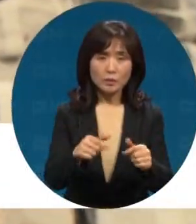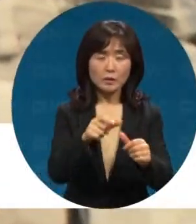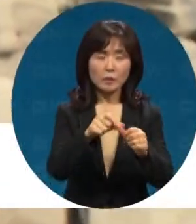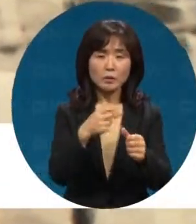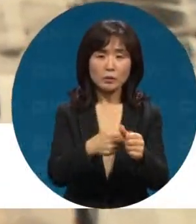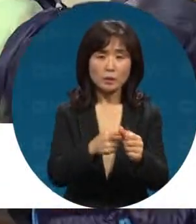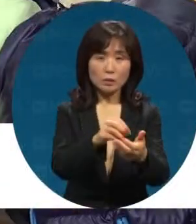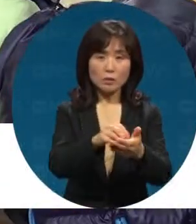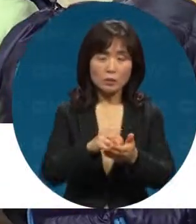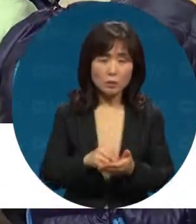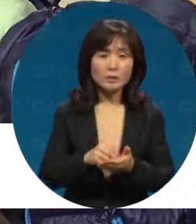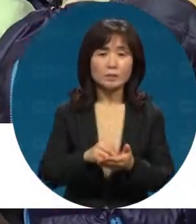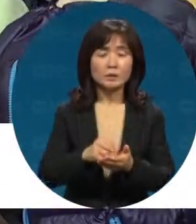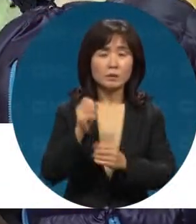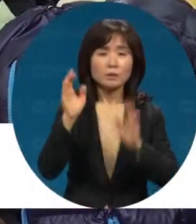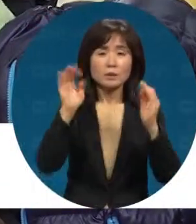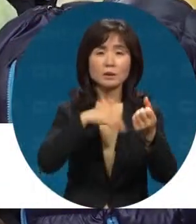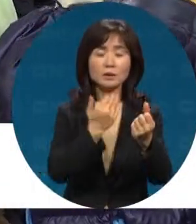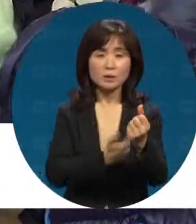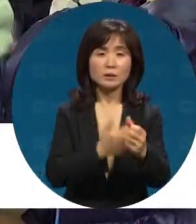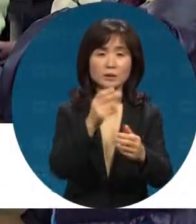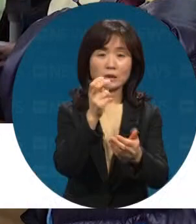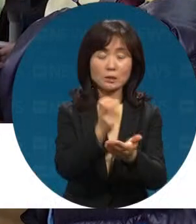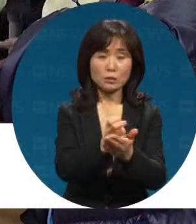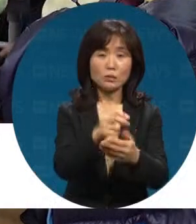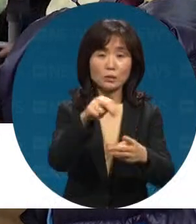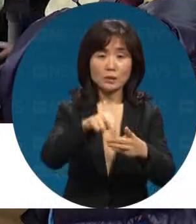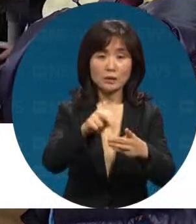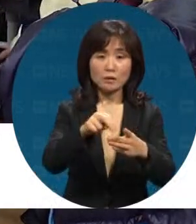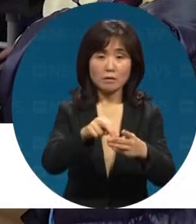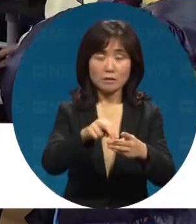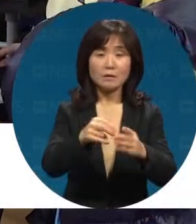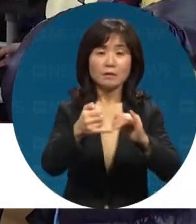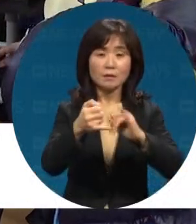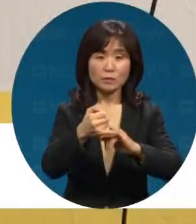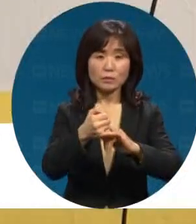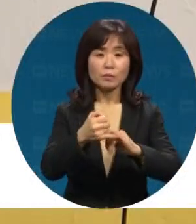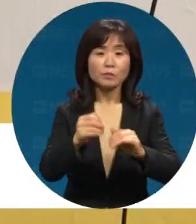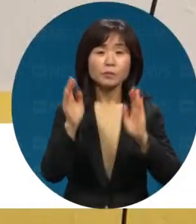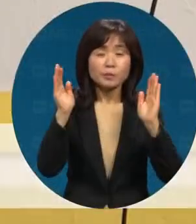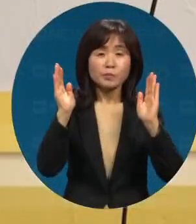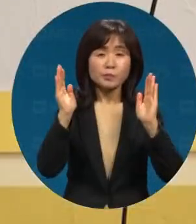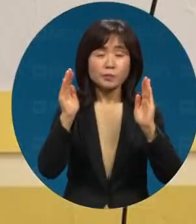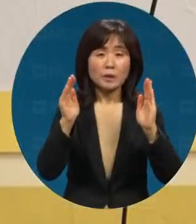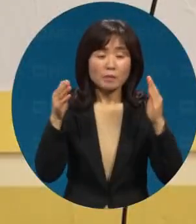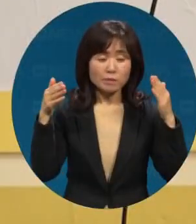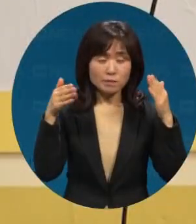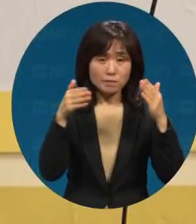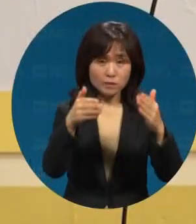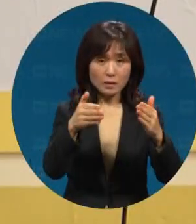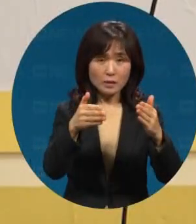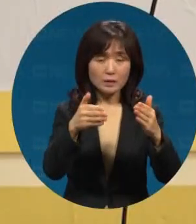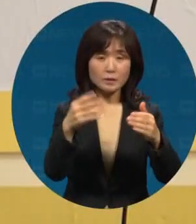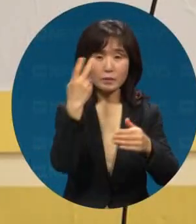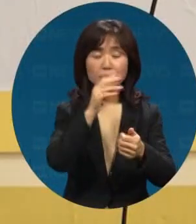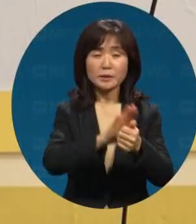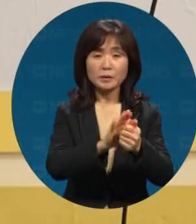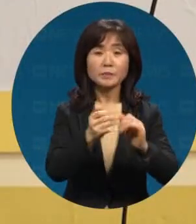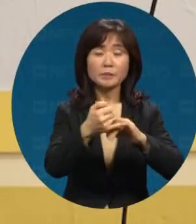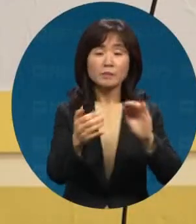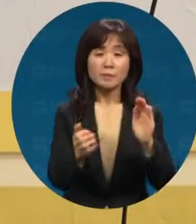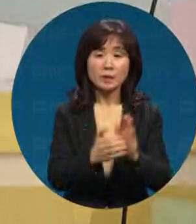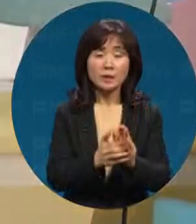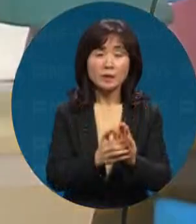기초학력 지원센터 설치를 약속하고 기초학력을 집중적으로 돌보겠다고 약속했습니다 노교육감의 빈소는